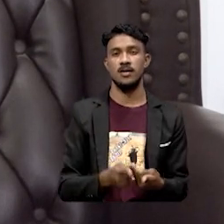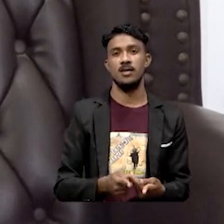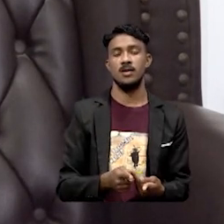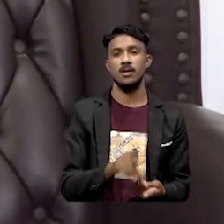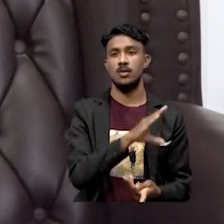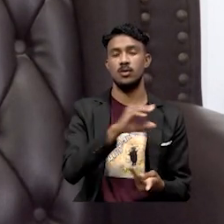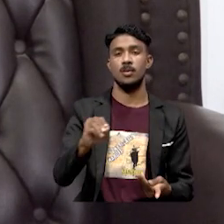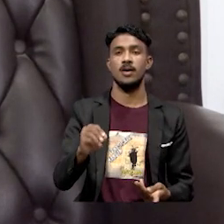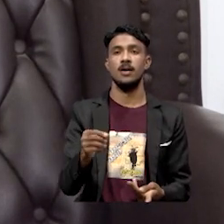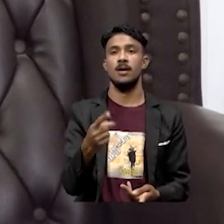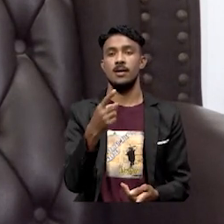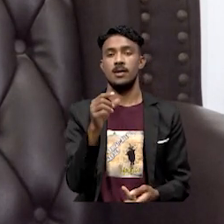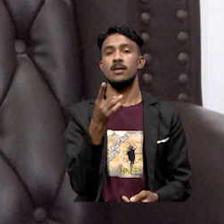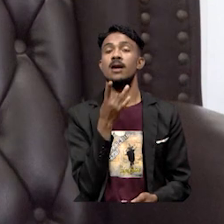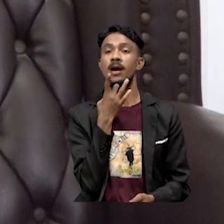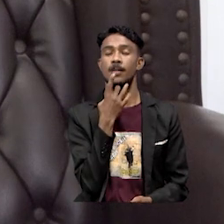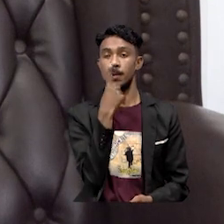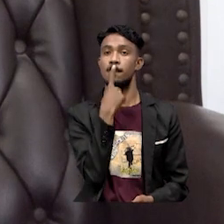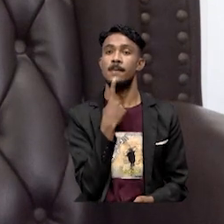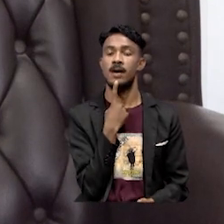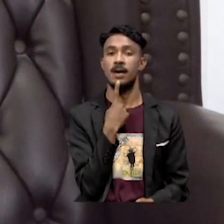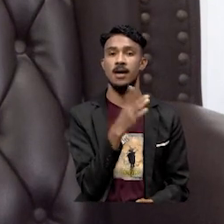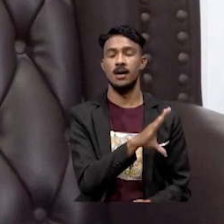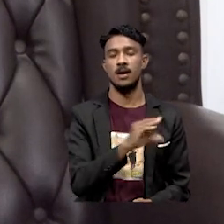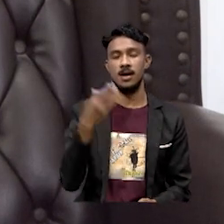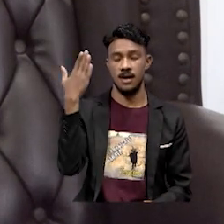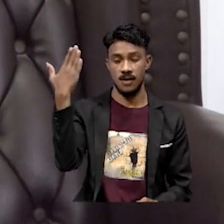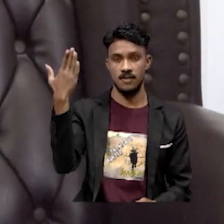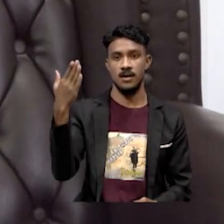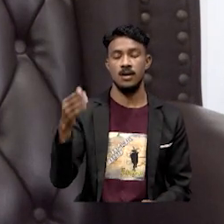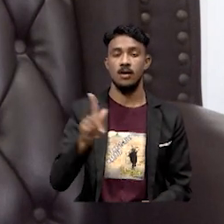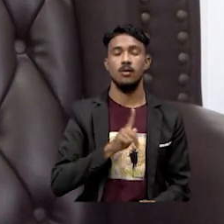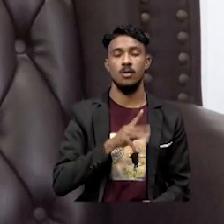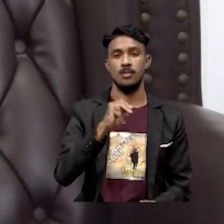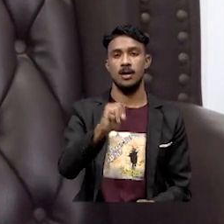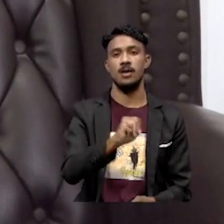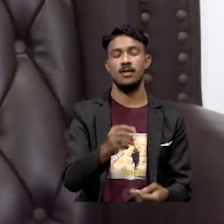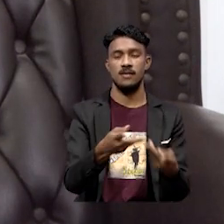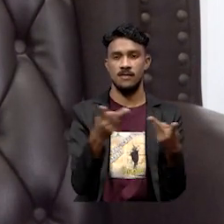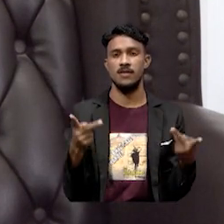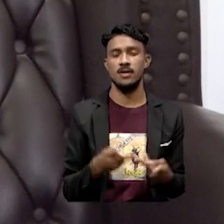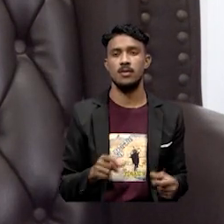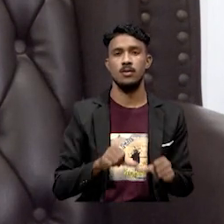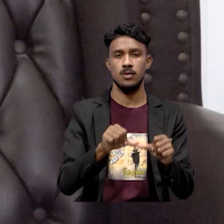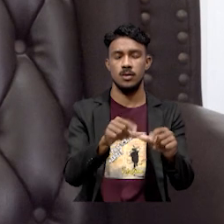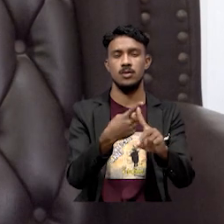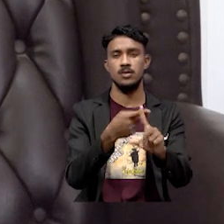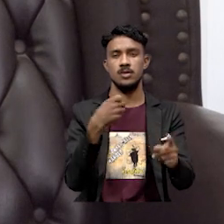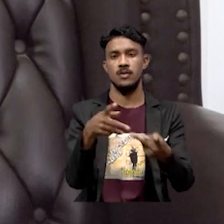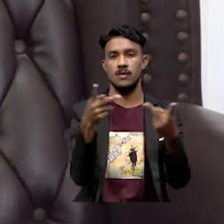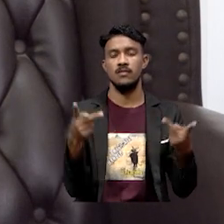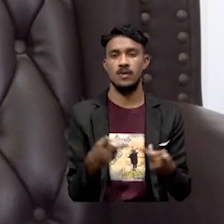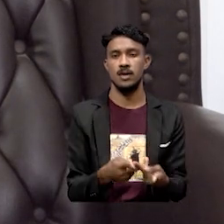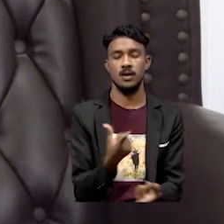Lampo Mera Colmera. Fatin na bem, mas relativo, ia fatin rua, mas ida Rusi continuação, Rusi Avenida Liberdade